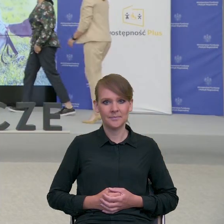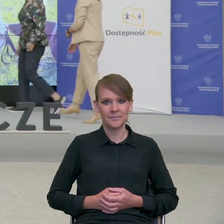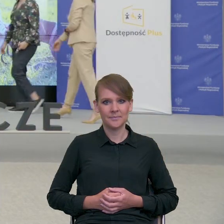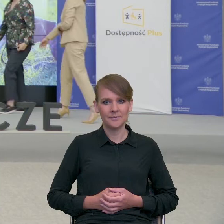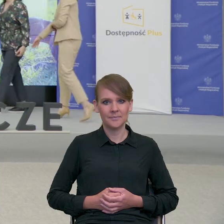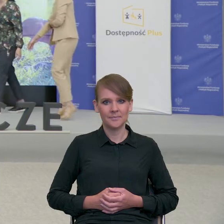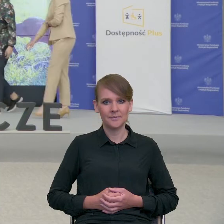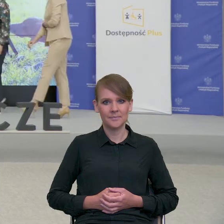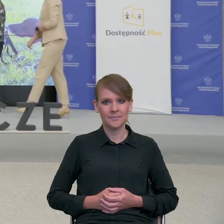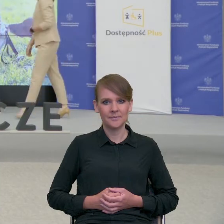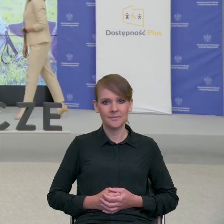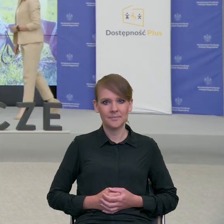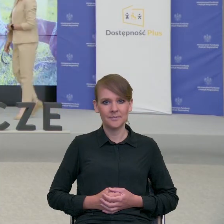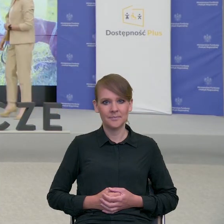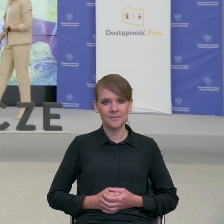Halo, halo?